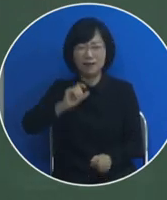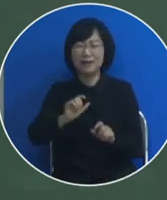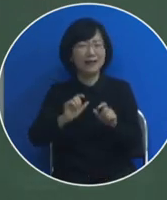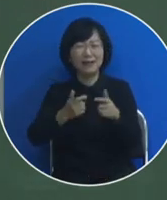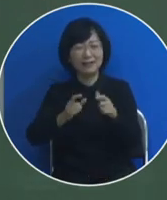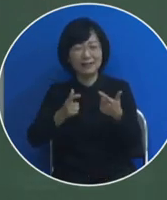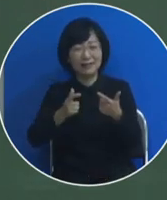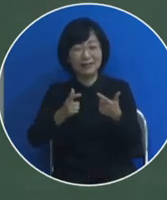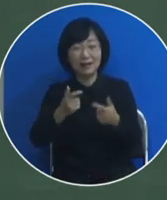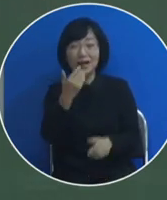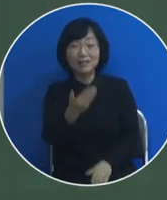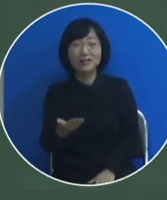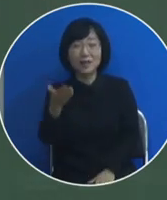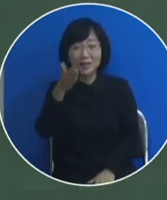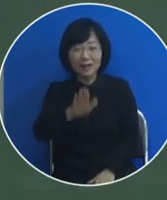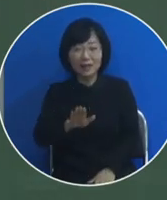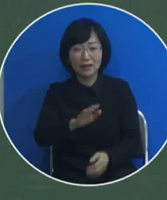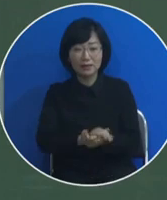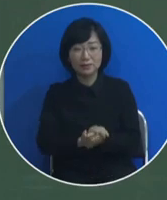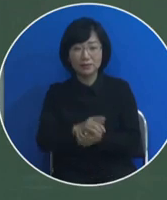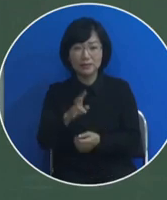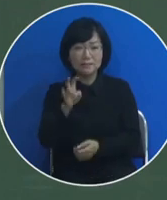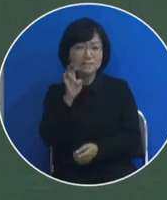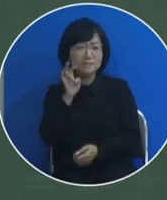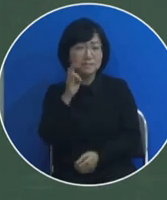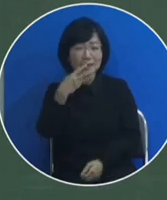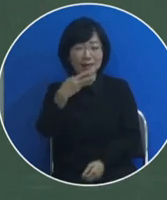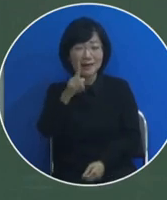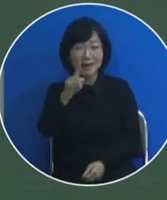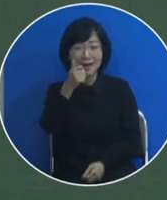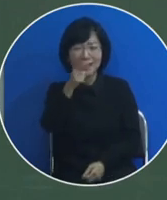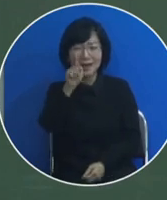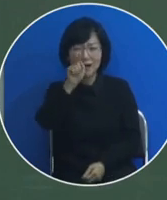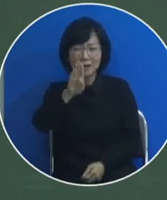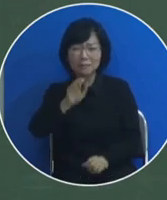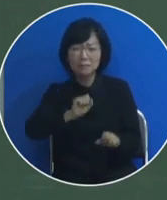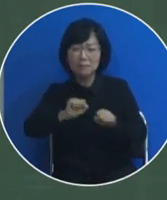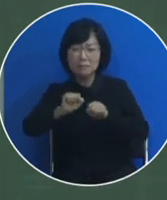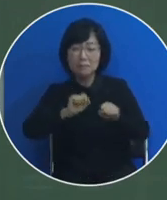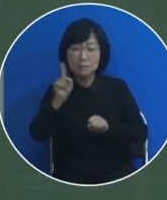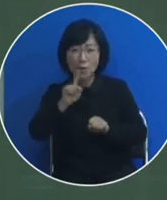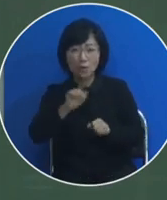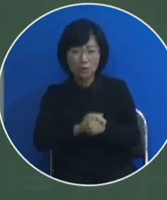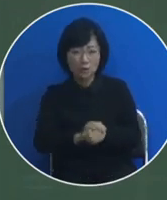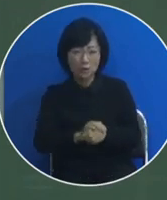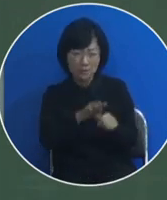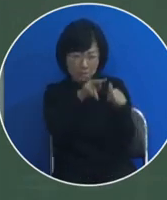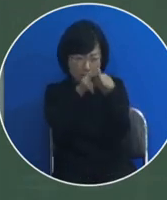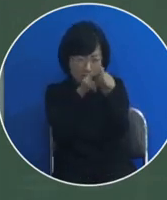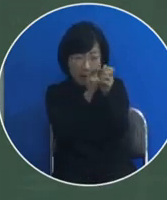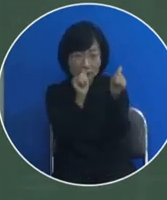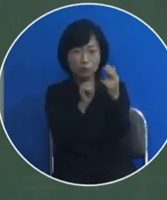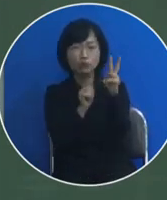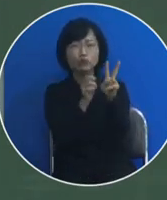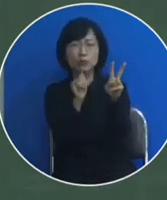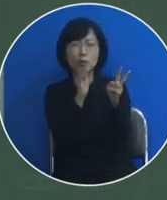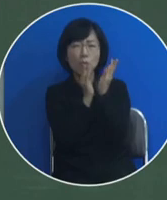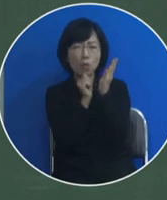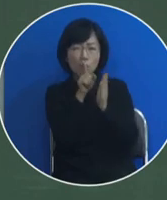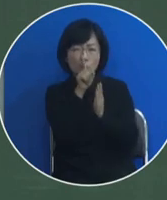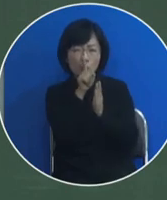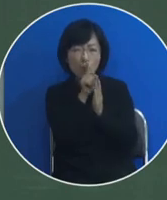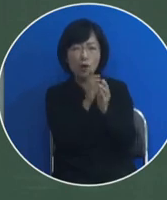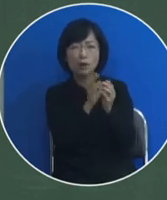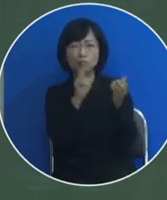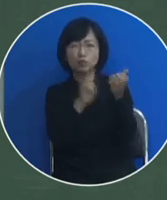일이 정탐꾼 둘을 숨겨줬잖아요. But the work that she did was to hide those two spies. 하나님의 백성이